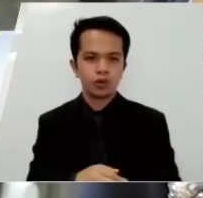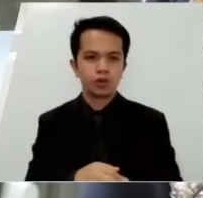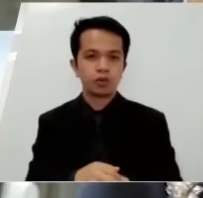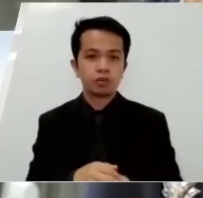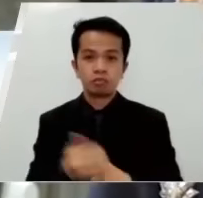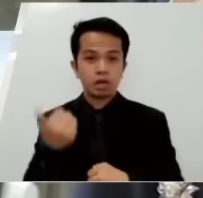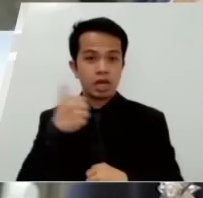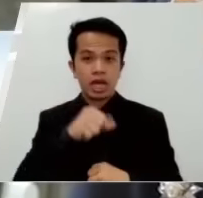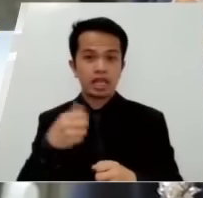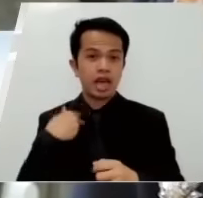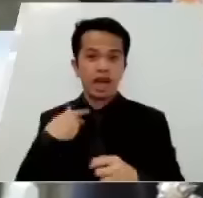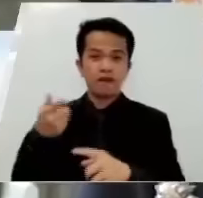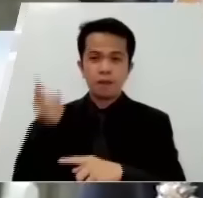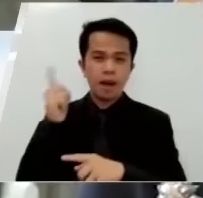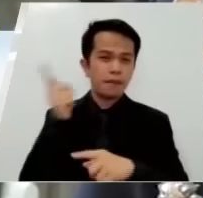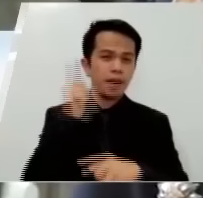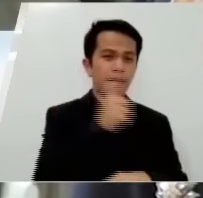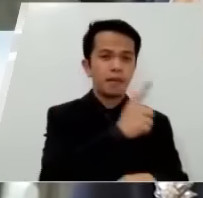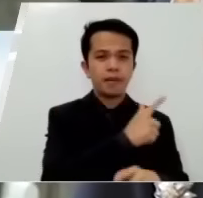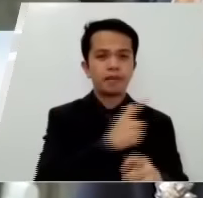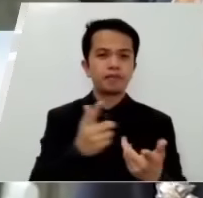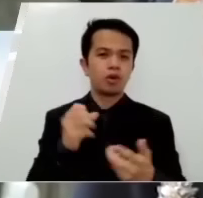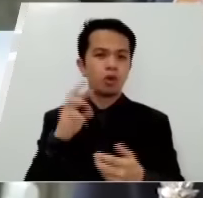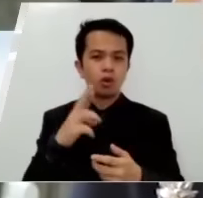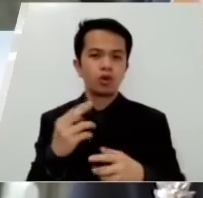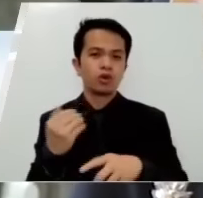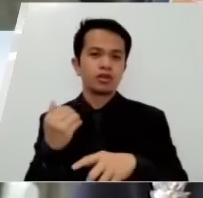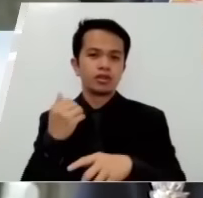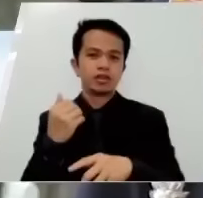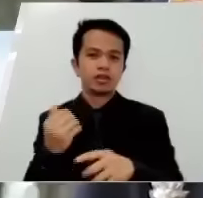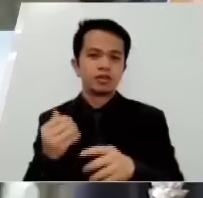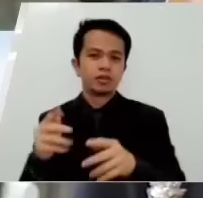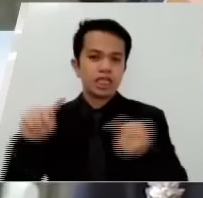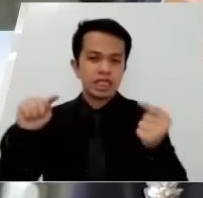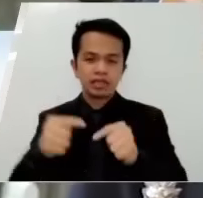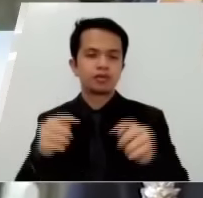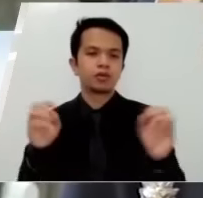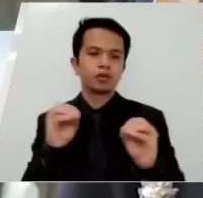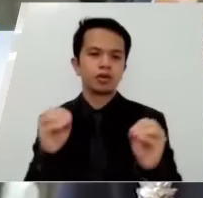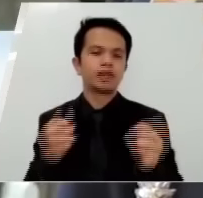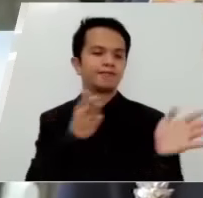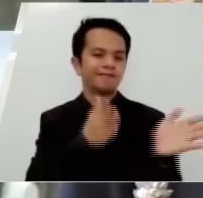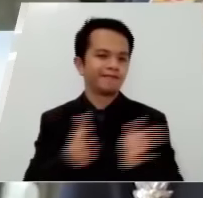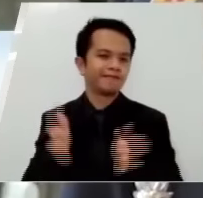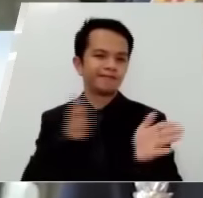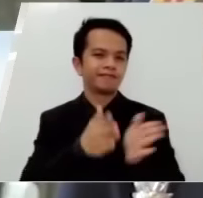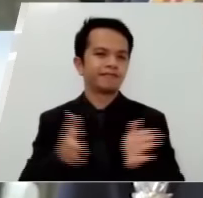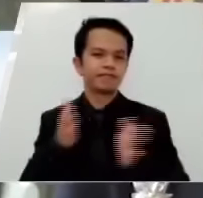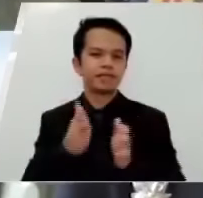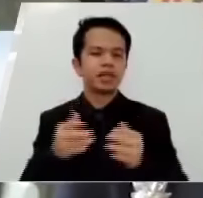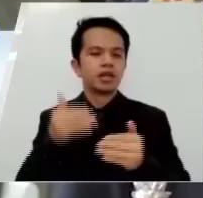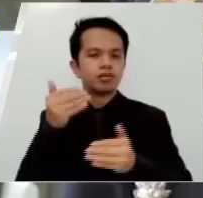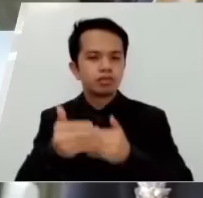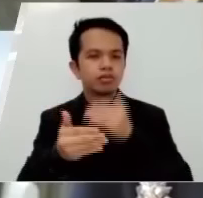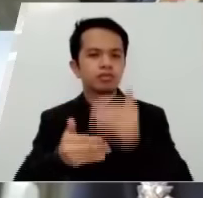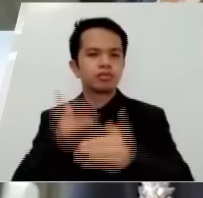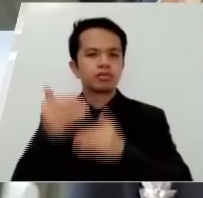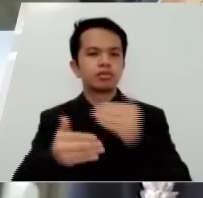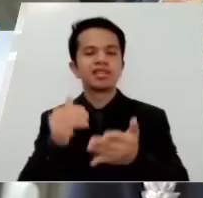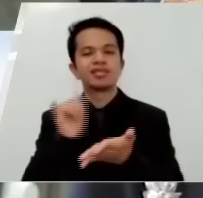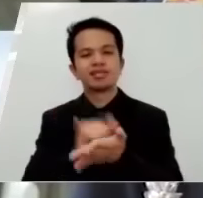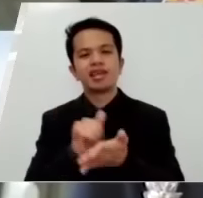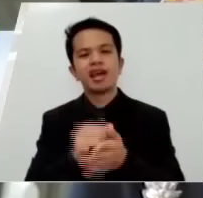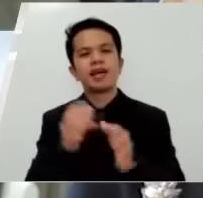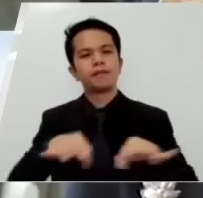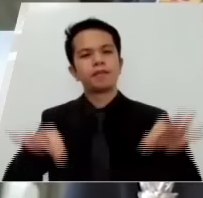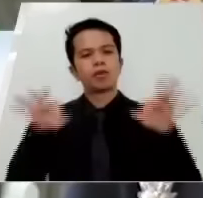nagputukan, walang nasaktan. Basta't inoperate natin ng dahan-dahan, yun naman dapat ang approach. Para sa